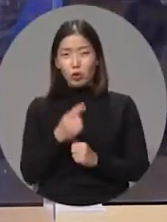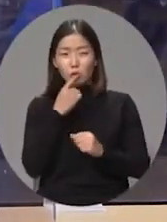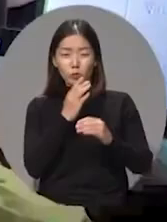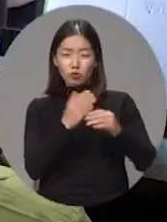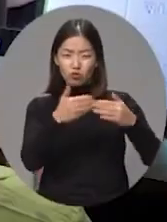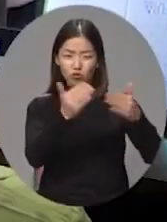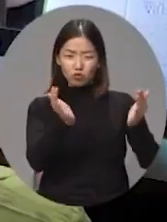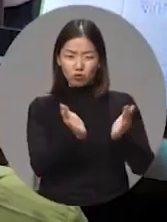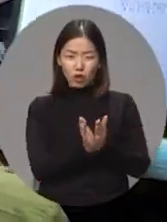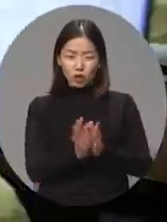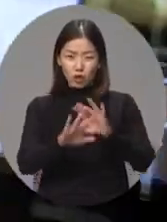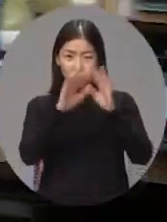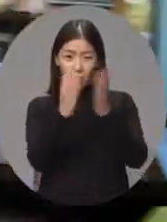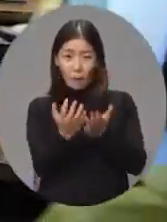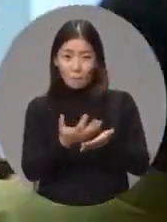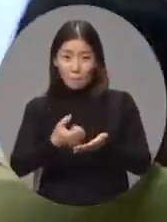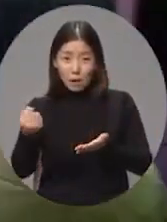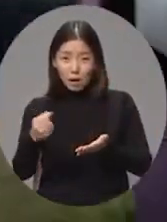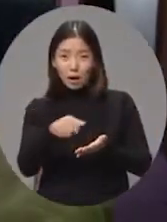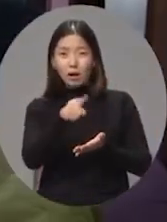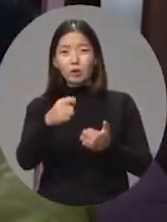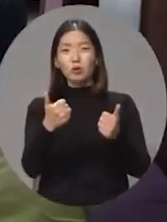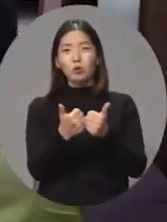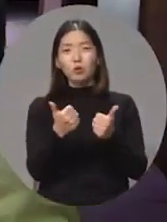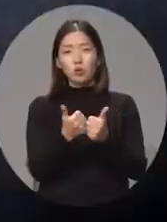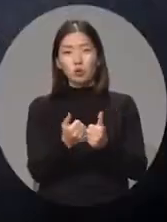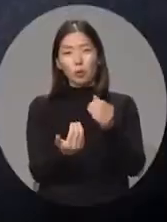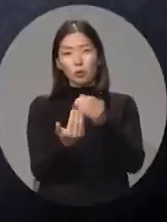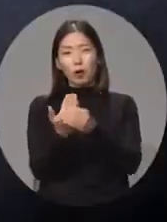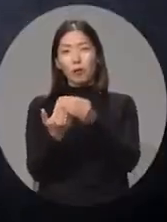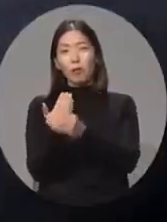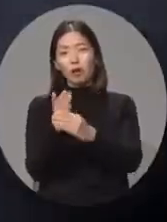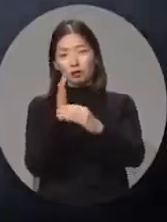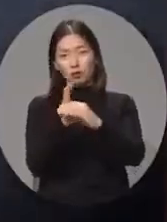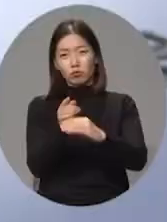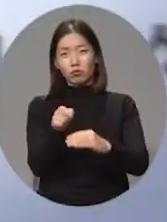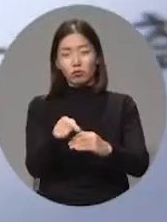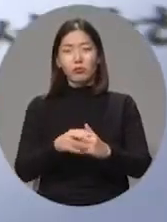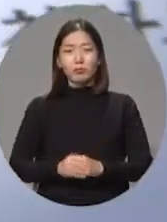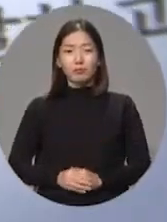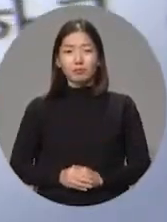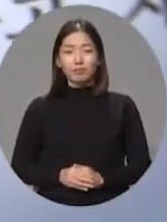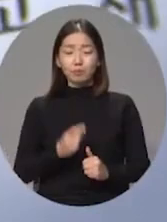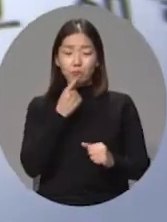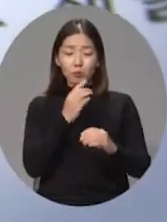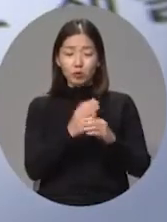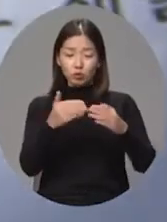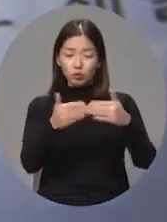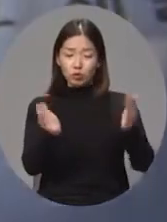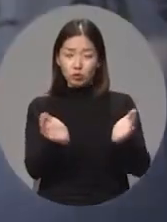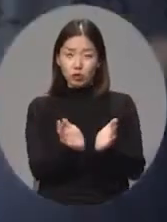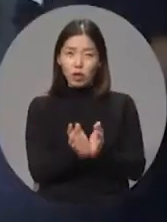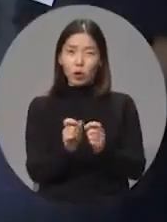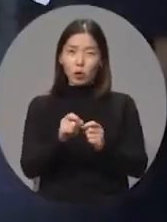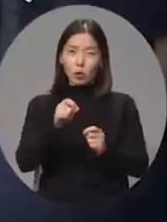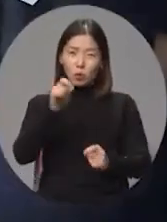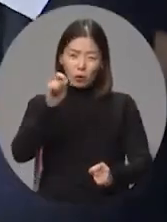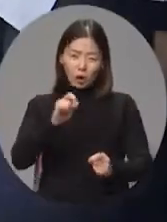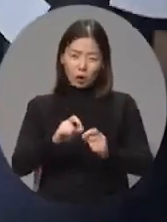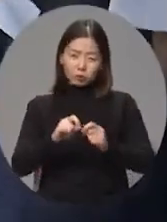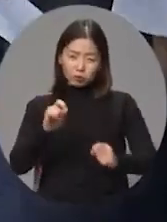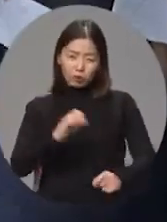민주당이 독점하다시피 한 기초의회에서 벌어지고 있는 일들입니다. 민주당의 오랜 지방정치